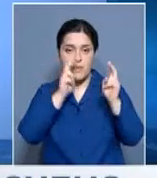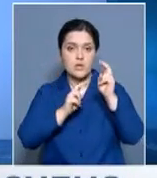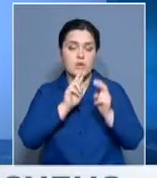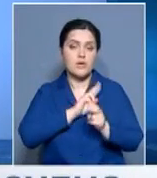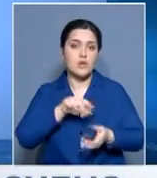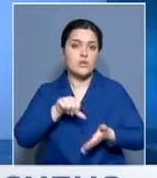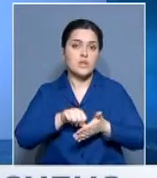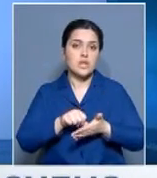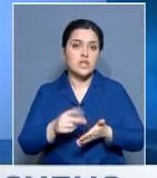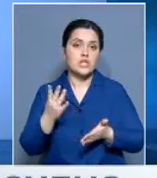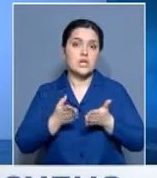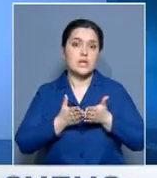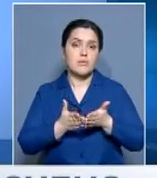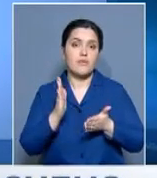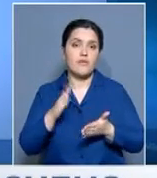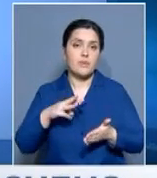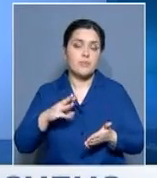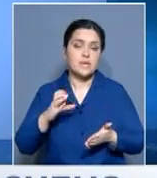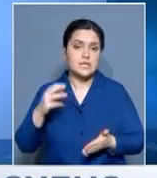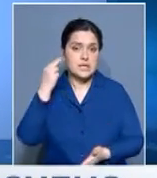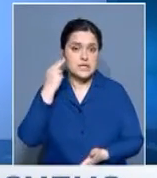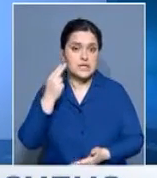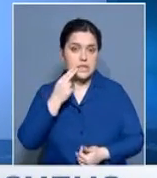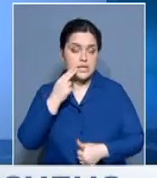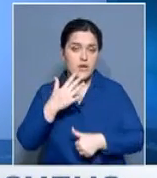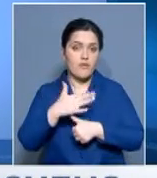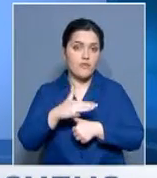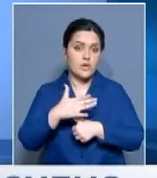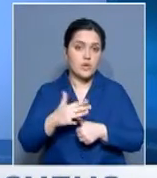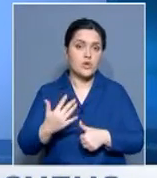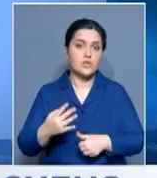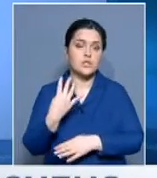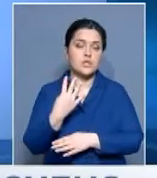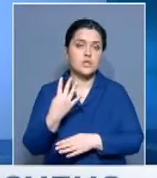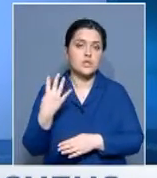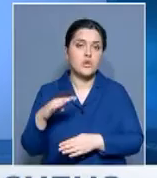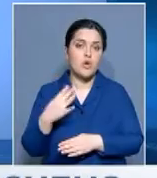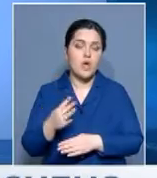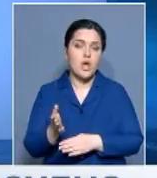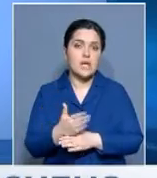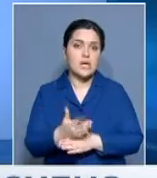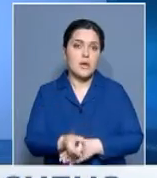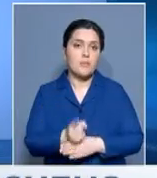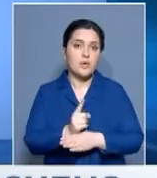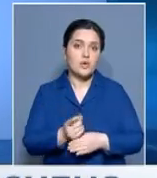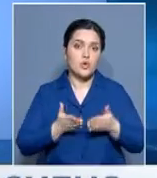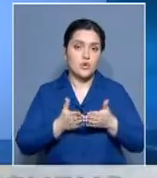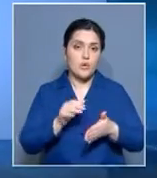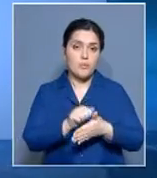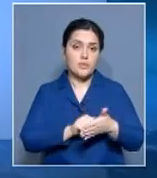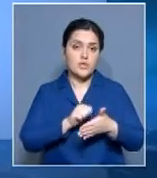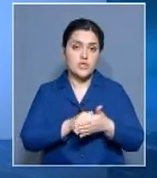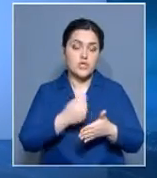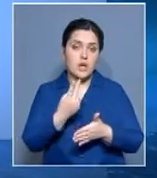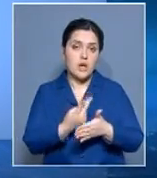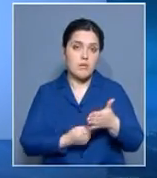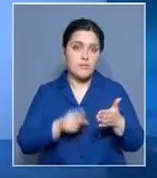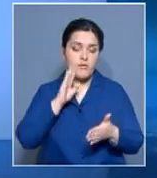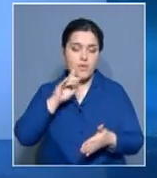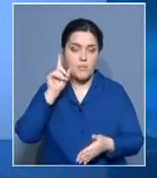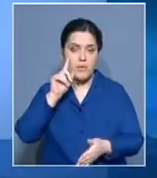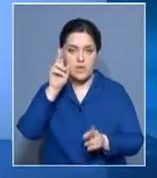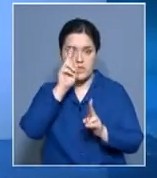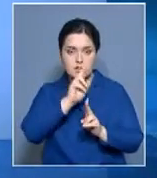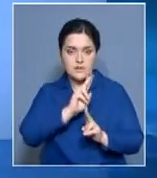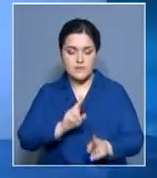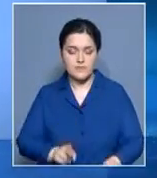В поисковых работах участвуют 4 корабля ВМС Китая, вертолеты и около 40 рыболовных лодок. Причина крушения судна пока